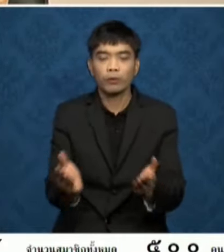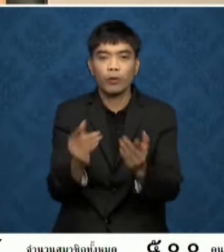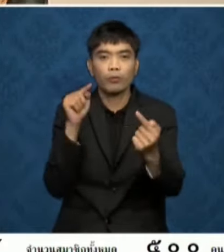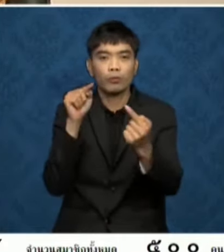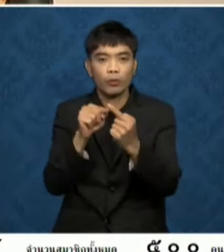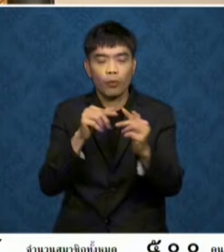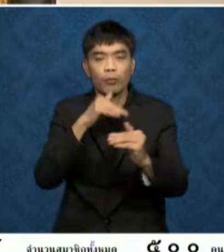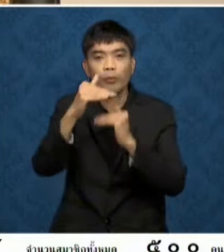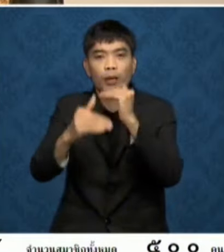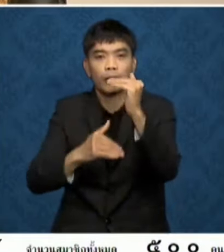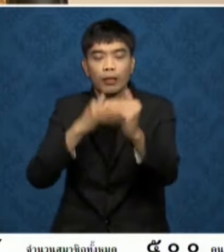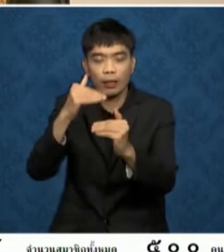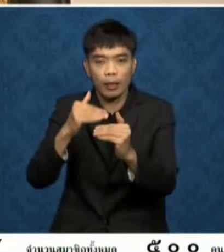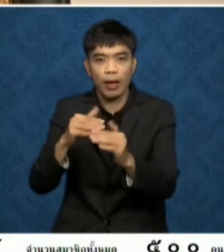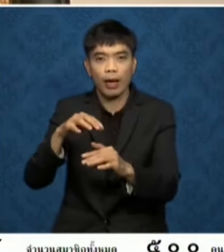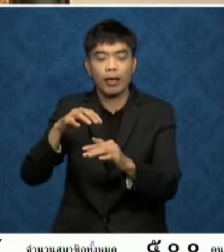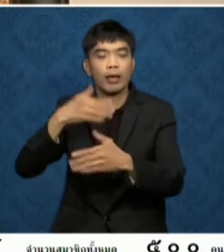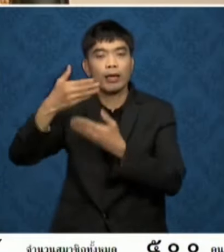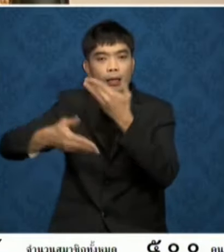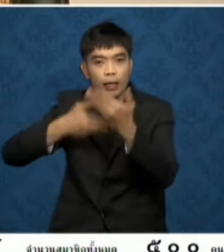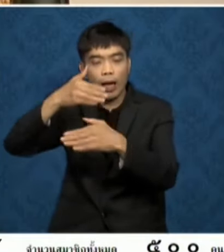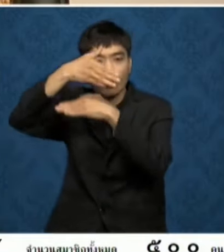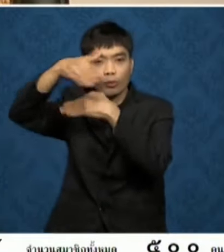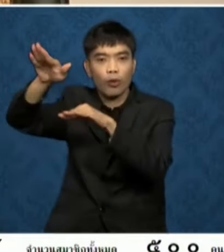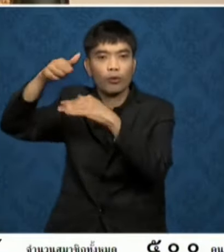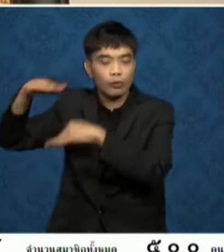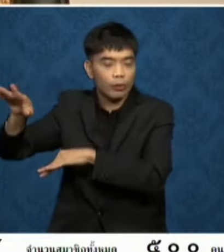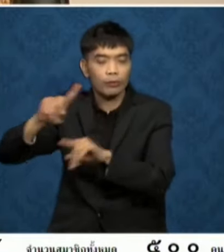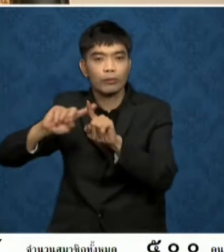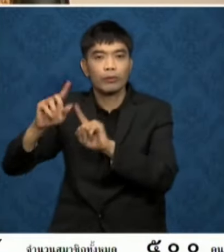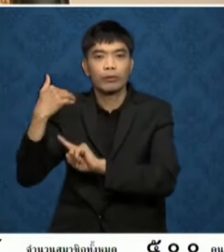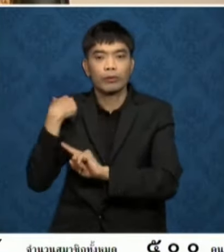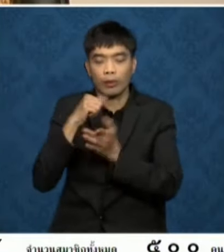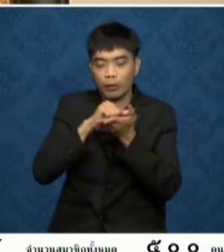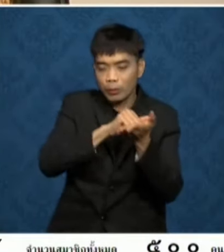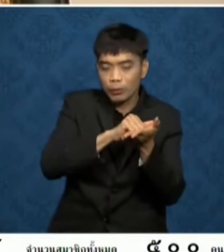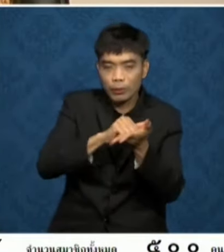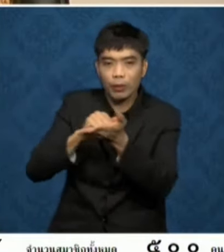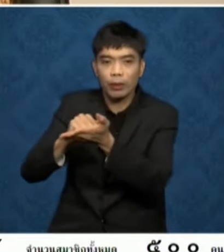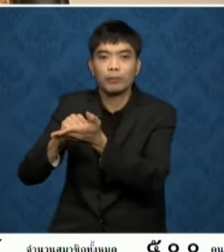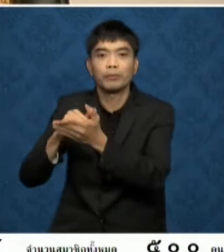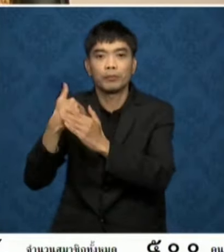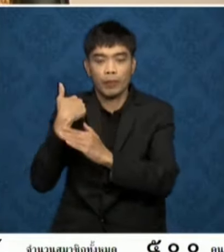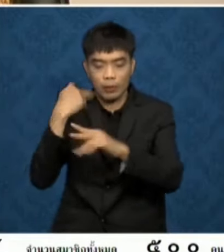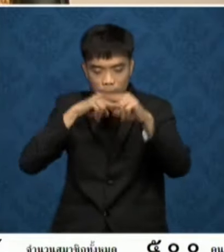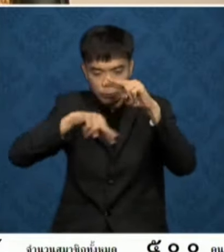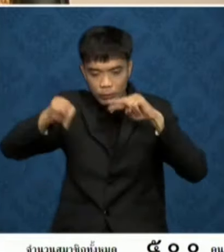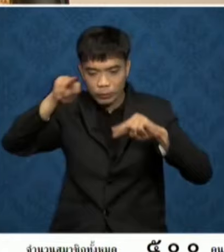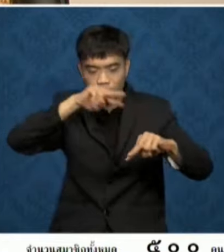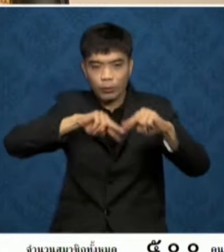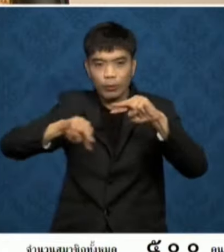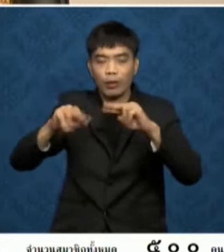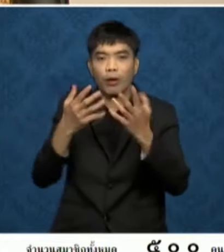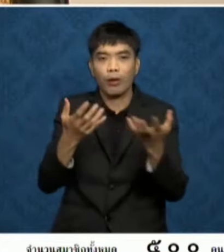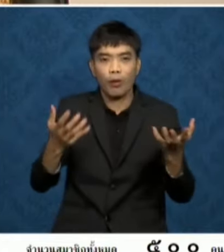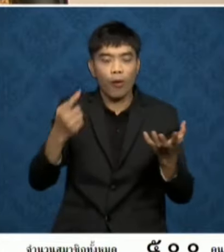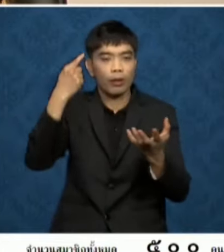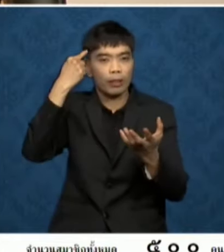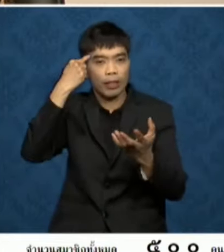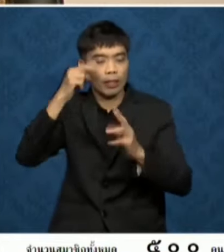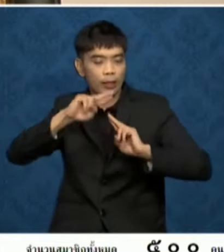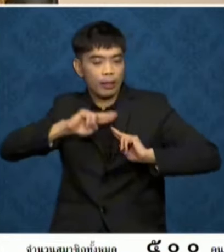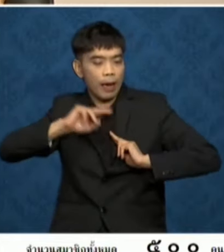พัฒนาธุรกิจการค้านะคะทั้งด้านการค้าสินค้าและการและบริการนะคะรวมถึงการคุ้มครองด้านทรัพย์สินทางปัญญา